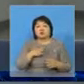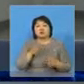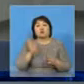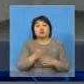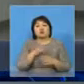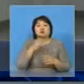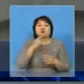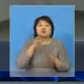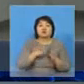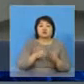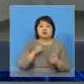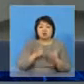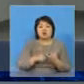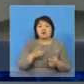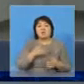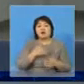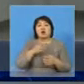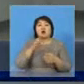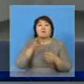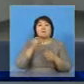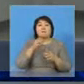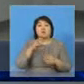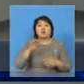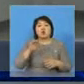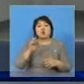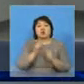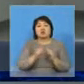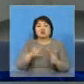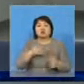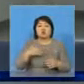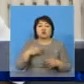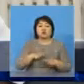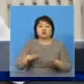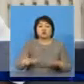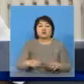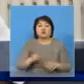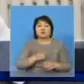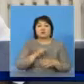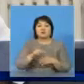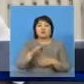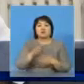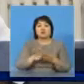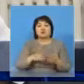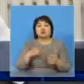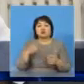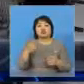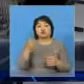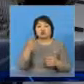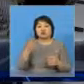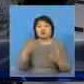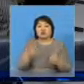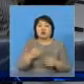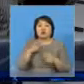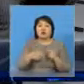заболевания, зачастую связанных с пороками развития легких у детей. Мастер-классы продлятся в течение 3 дней. По